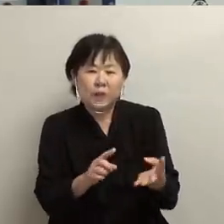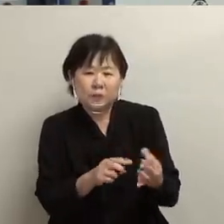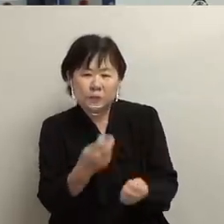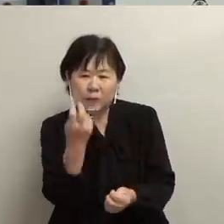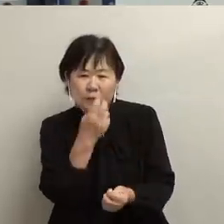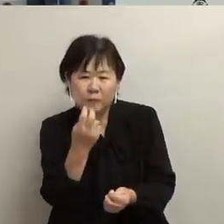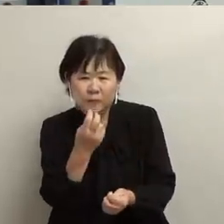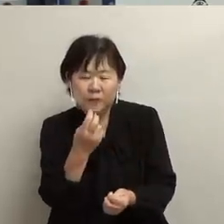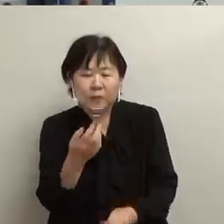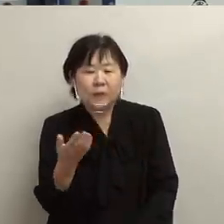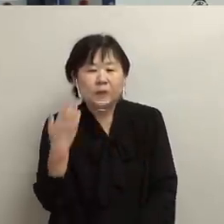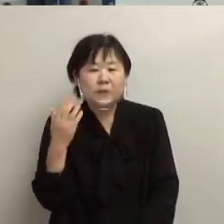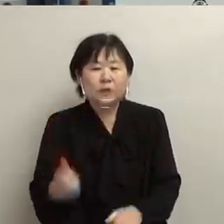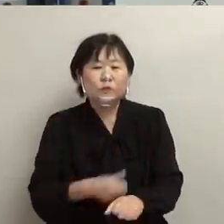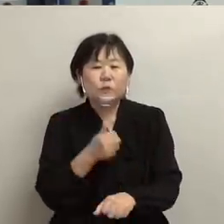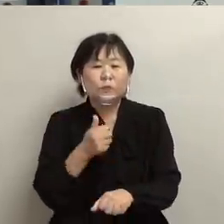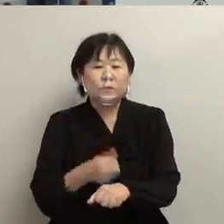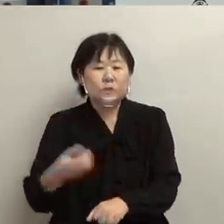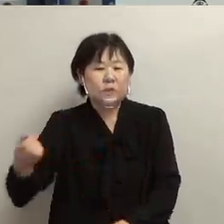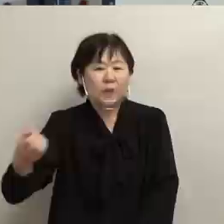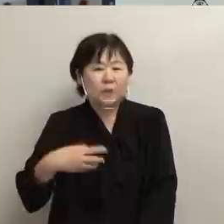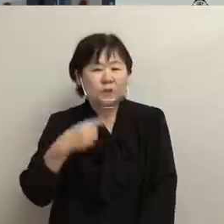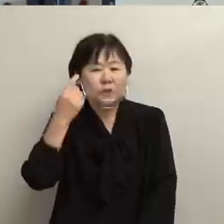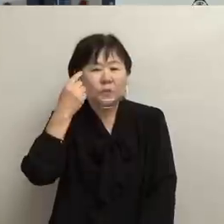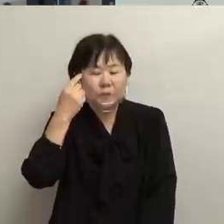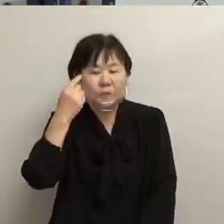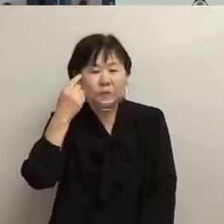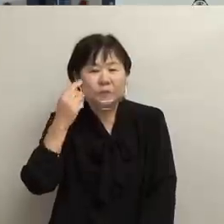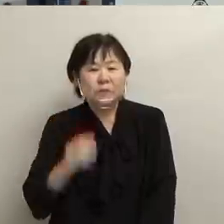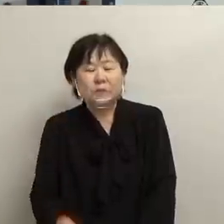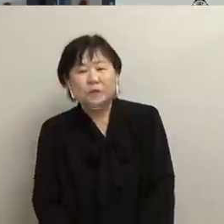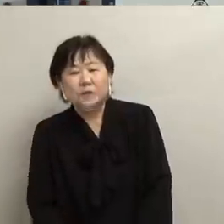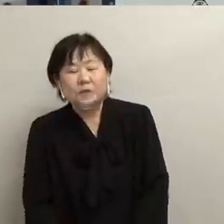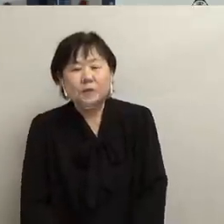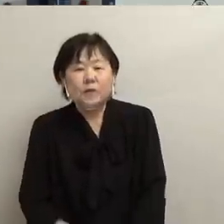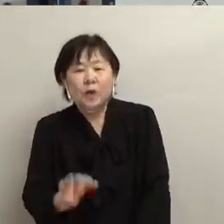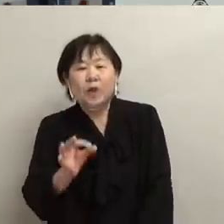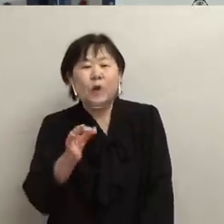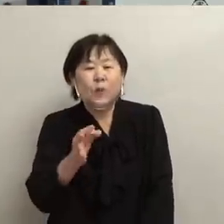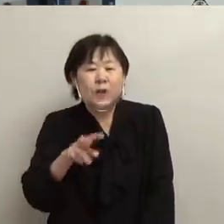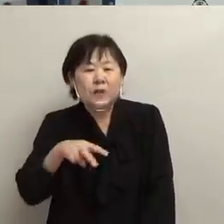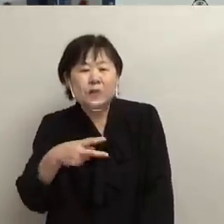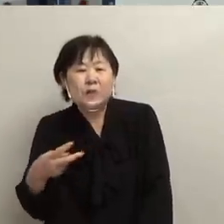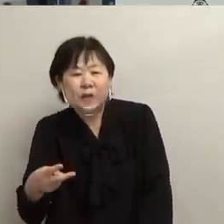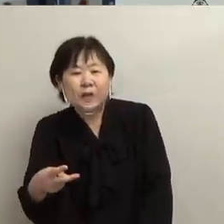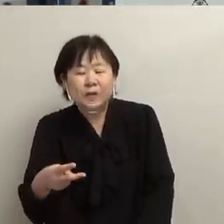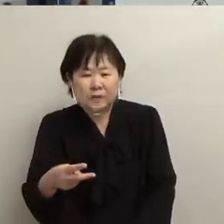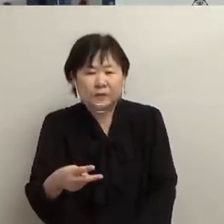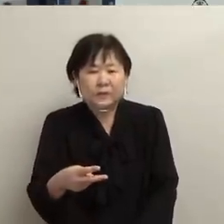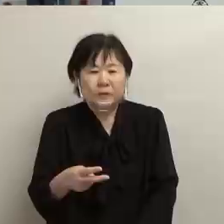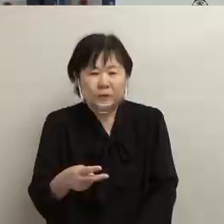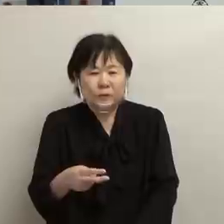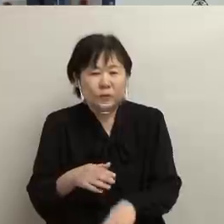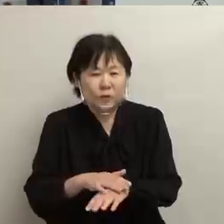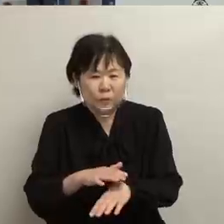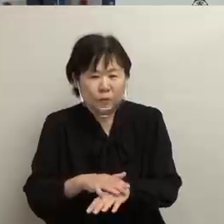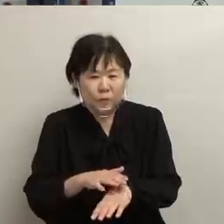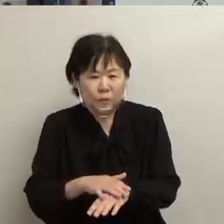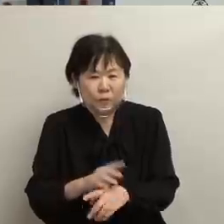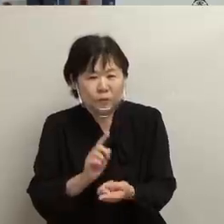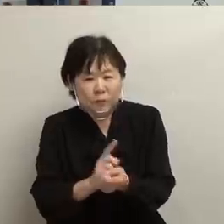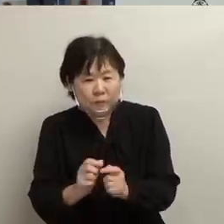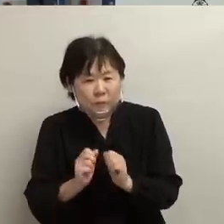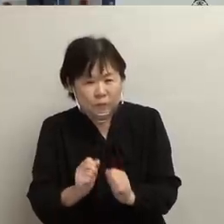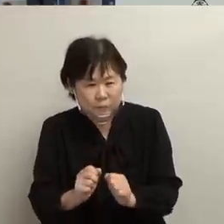先ほど父も少し触れたかと思うんですけれどもあの監禁対策みたいなものはされているっていう認識でよろしいですかねあれば